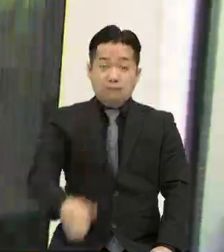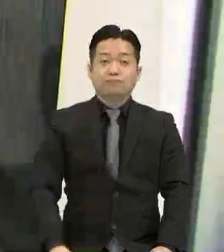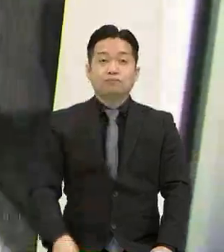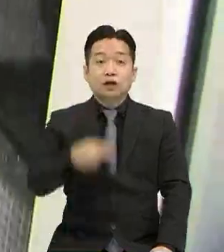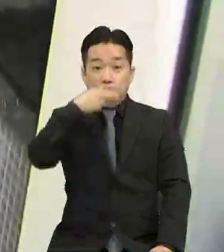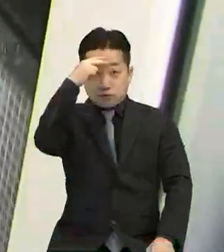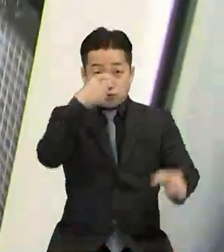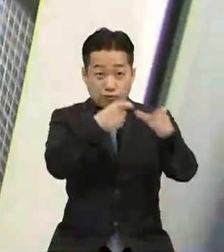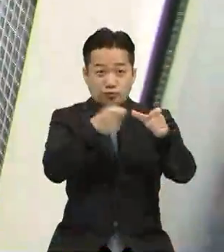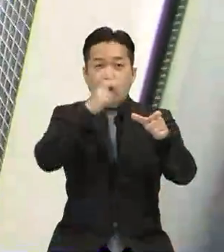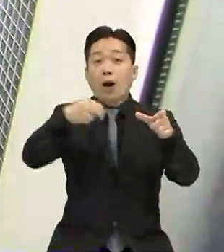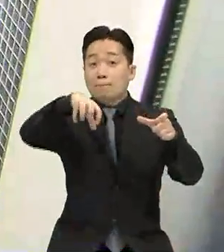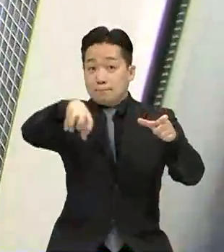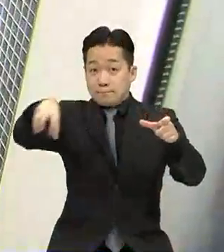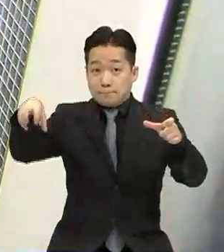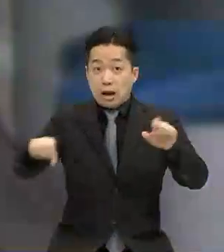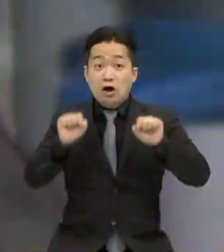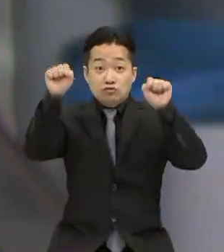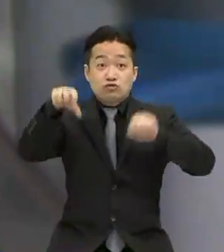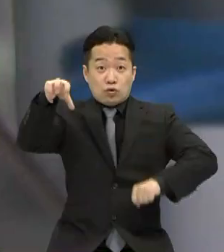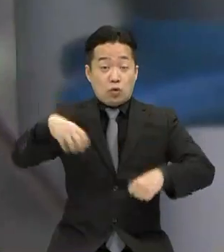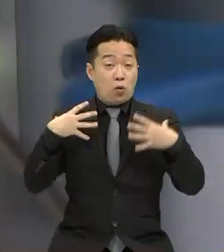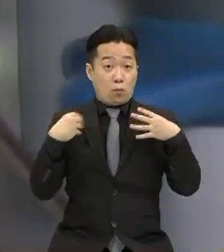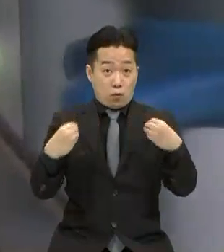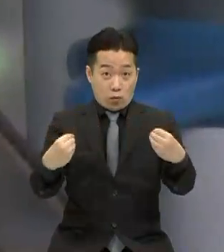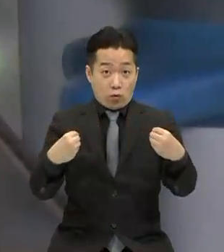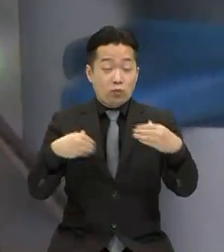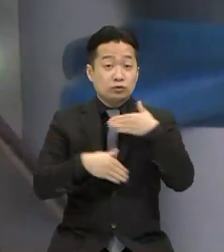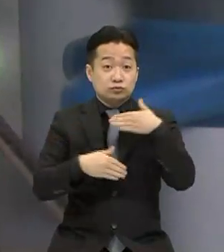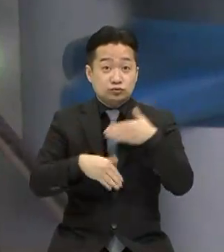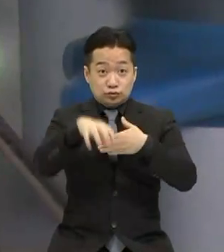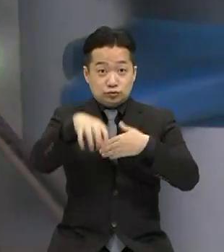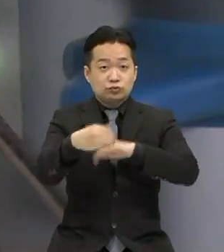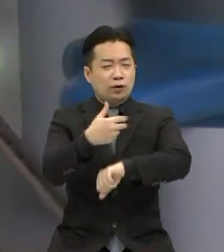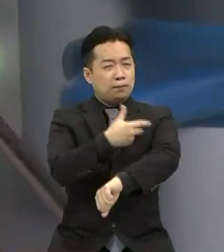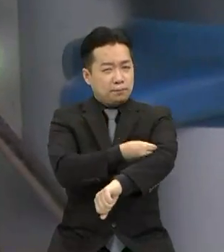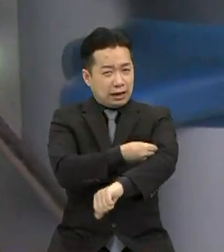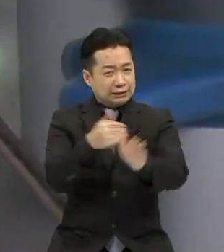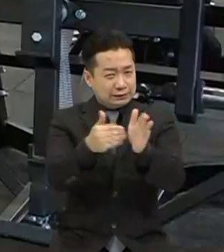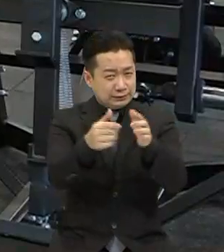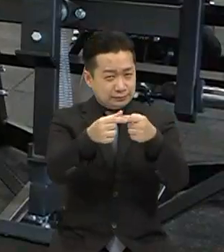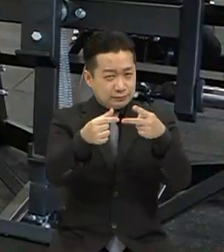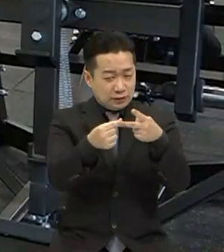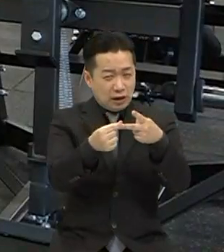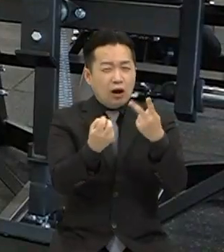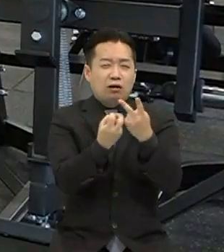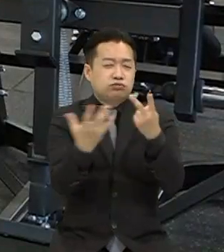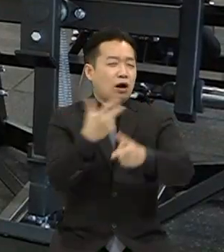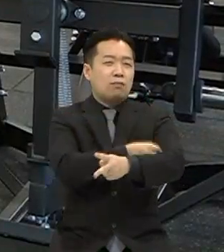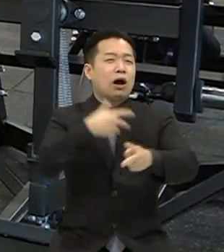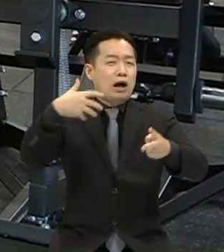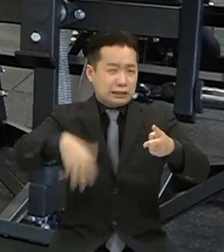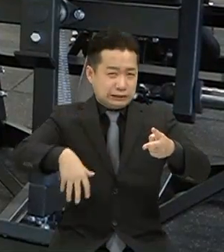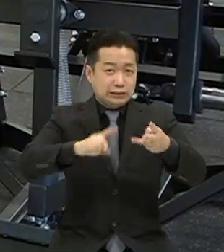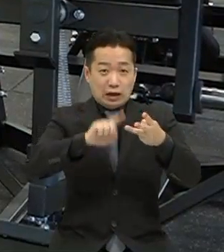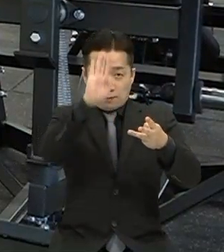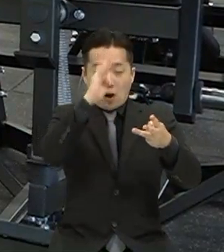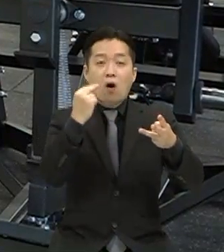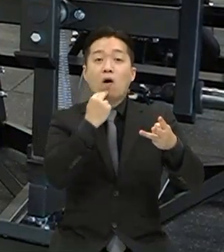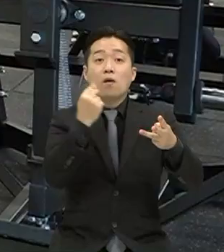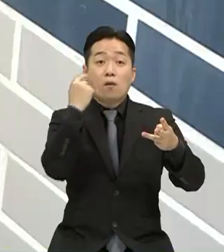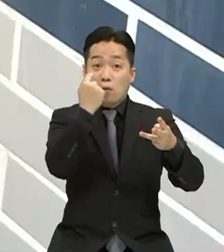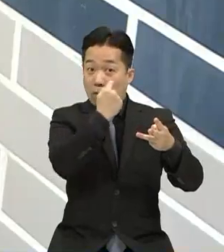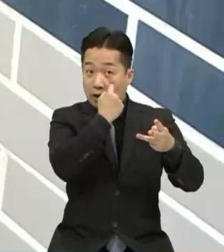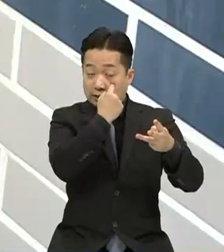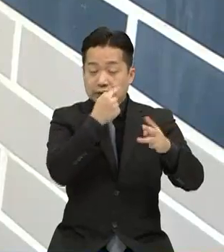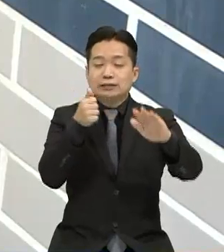유흥시설, 노래연습장, 헬스장과 목욕탕 등은 백신을 맞았거나 어쩔 수 없이 못 맞은 사람, 음성으로 확인된 사람만